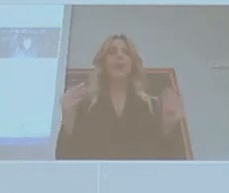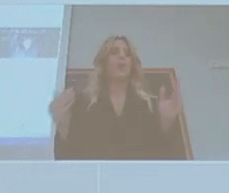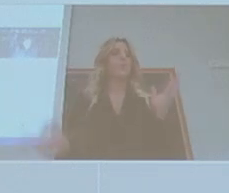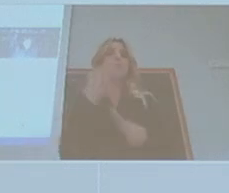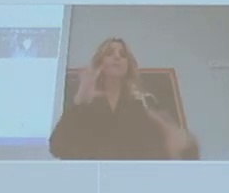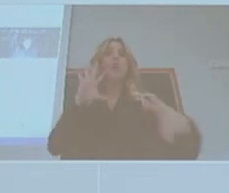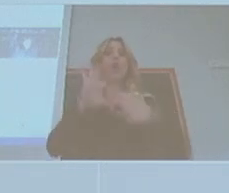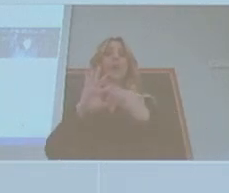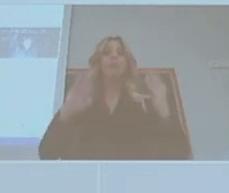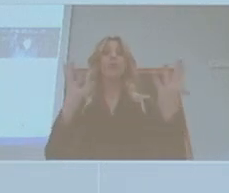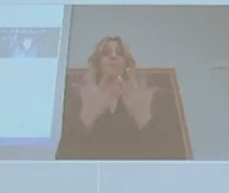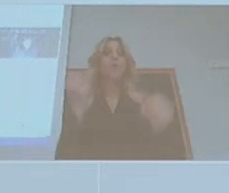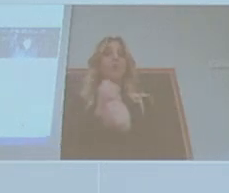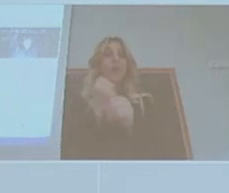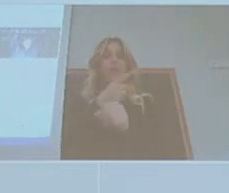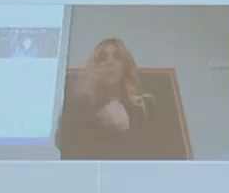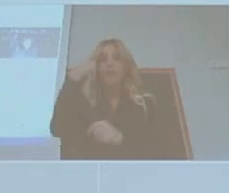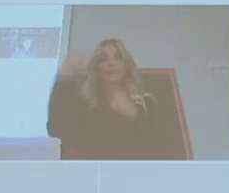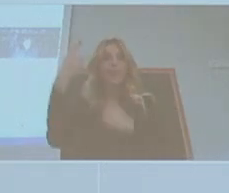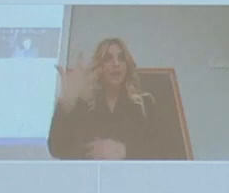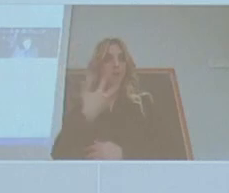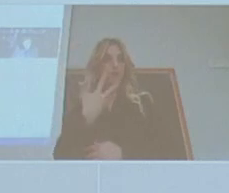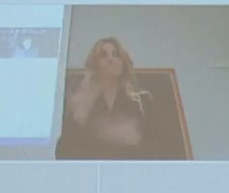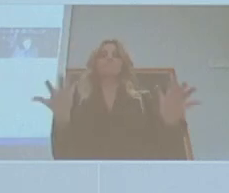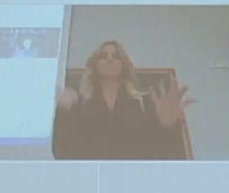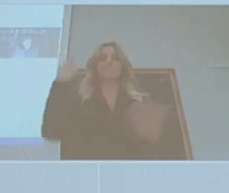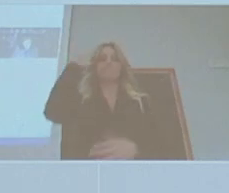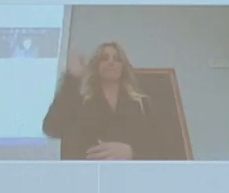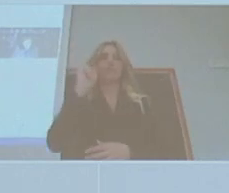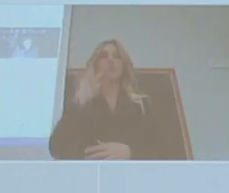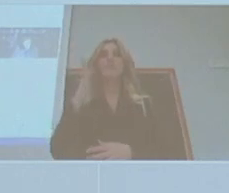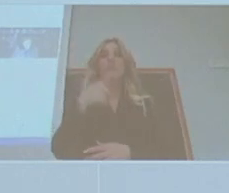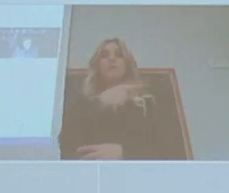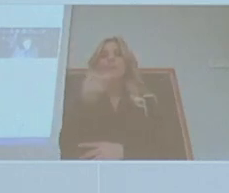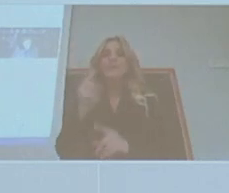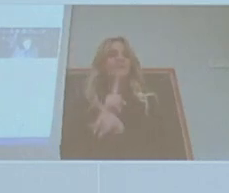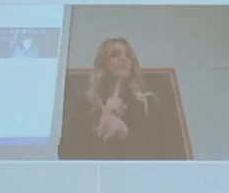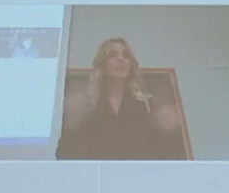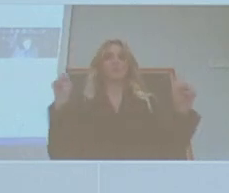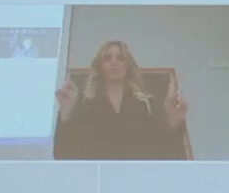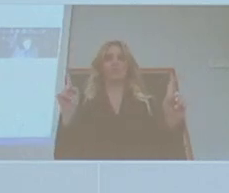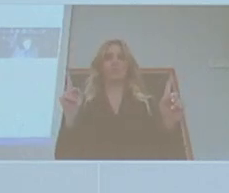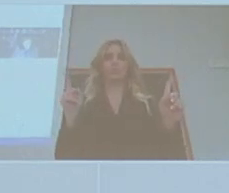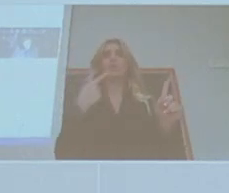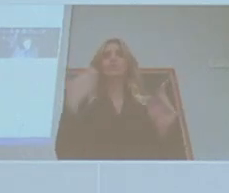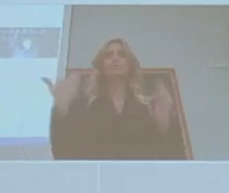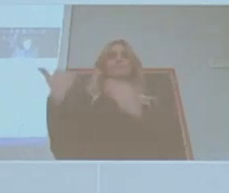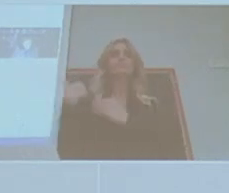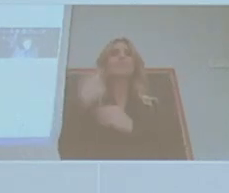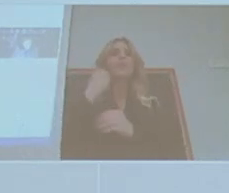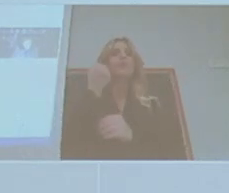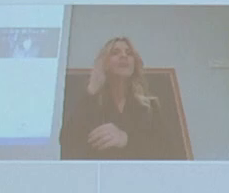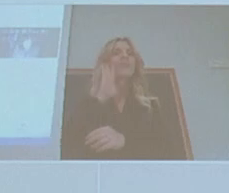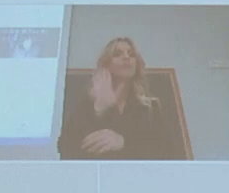mondo del lavoro. Non so se avete idee, ragazzi, ma nessuno di voi probabilmente si occuperà delle vecchie professioni che hanno fatto i vostri